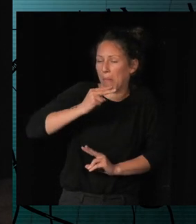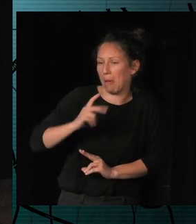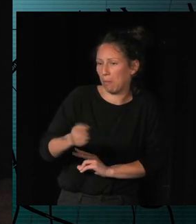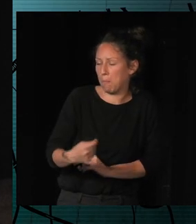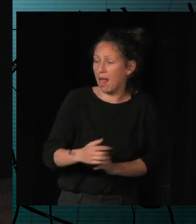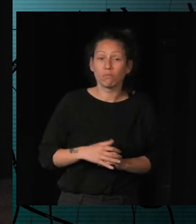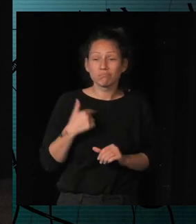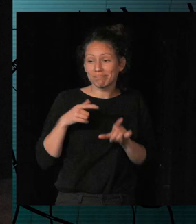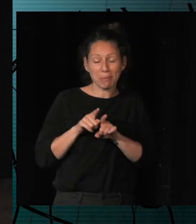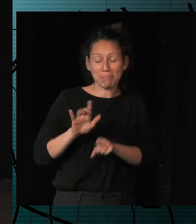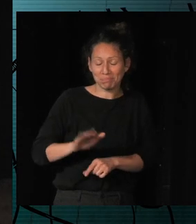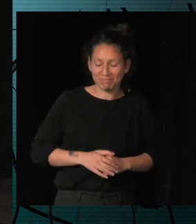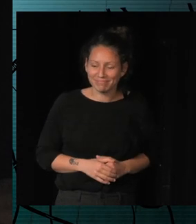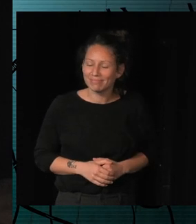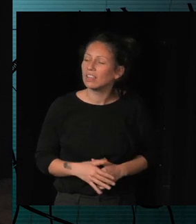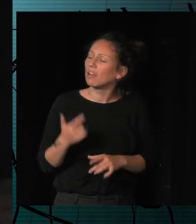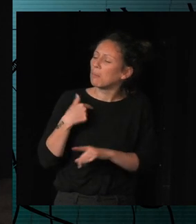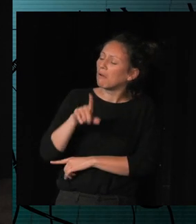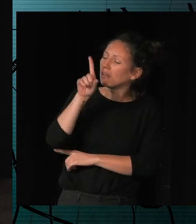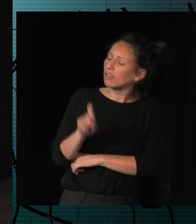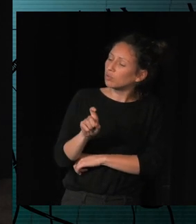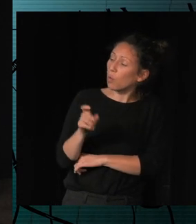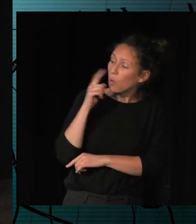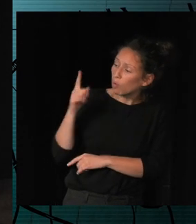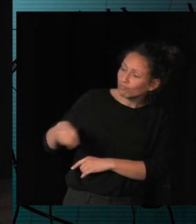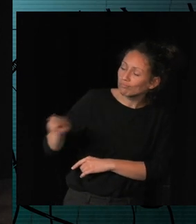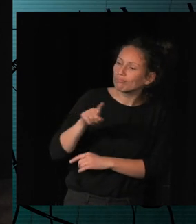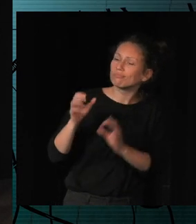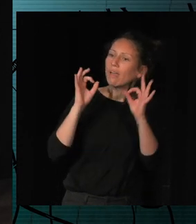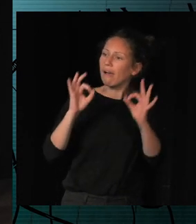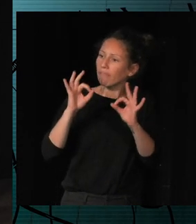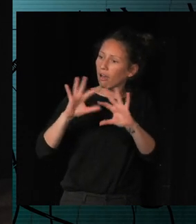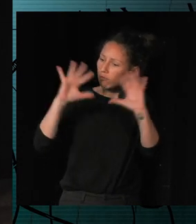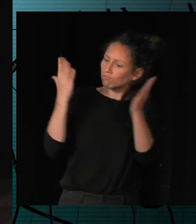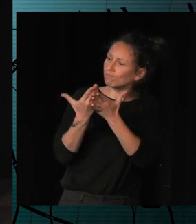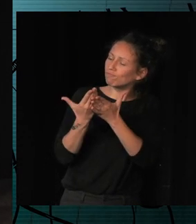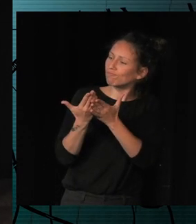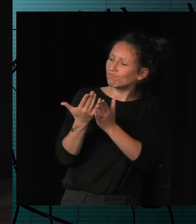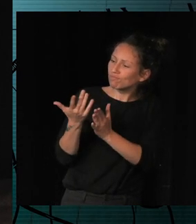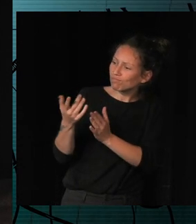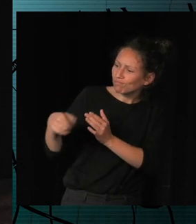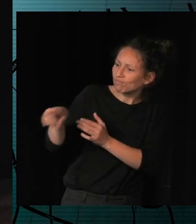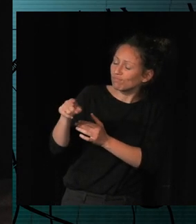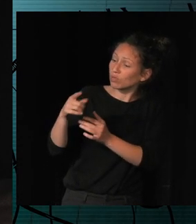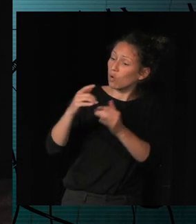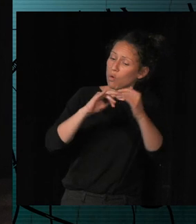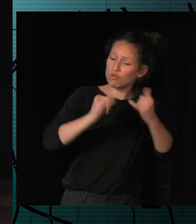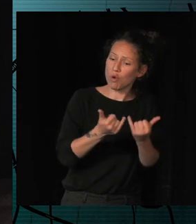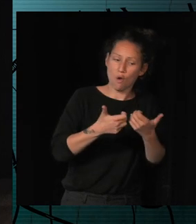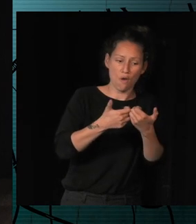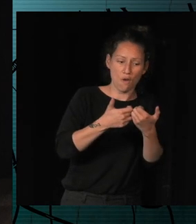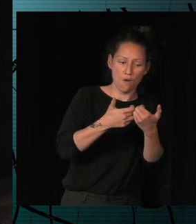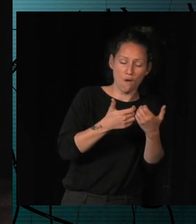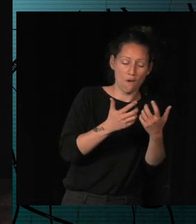pareil du coup j'avais une question pour vous par rapport à votre rapport au jeux vidéo on parle souvent de catarcis